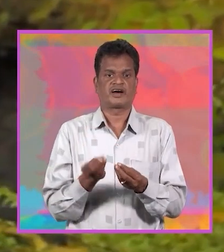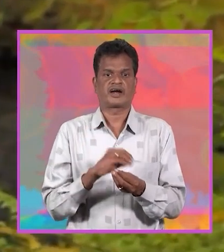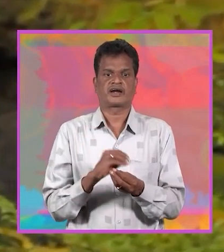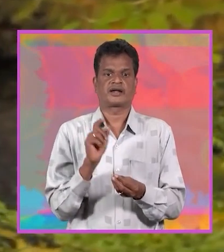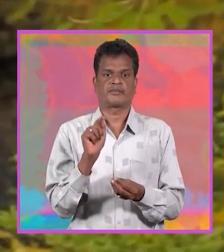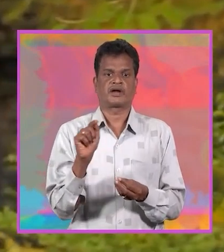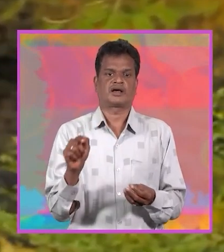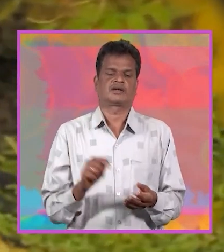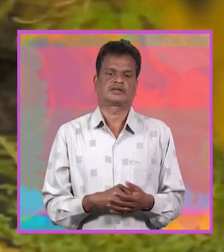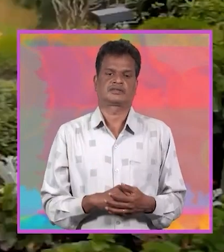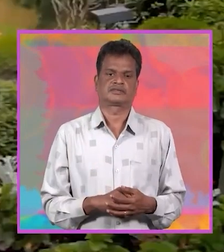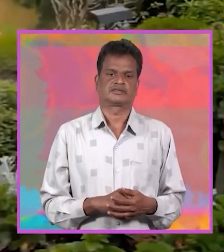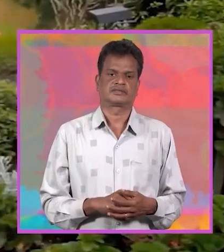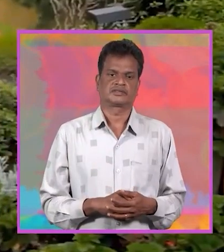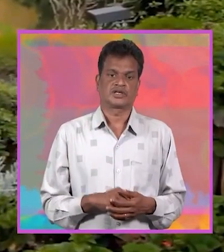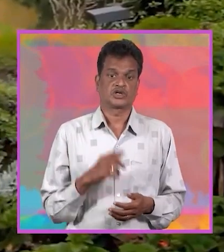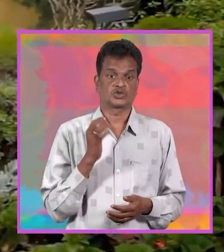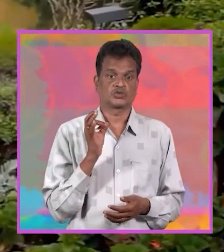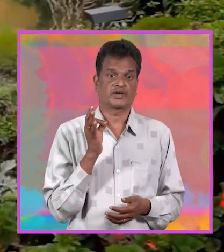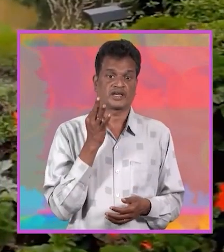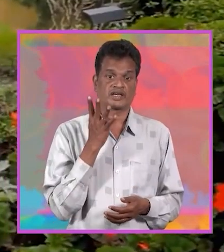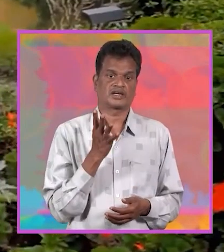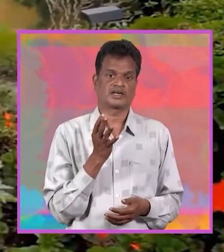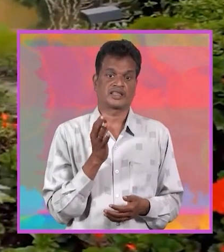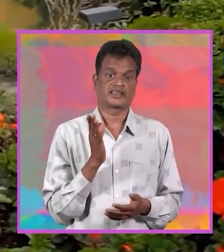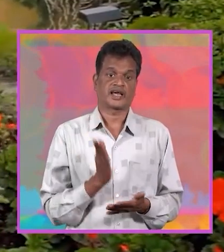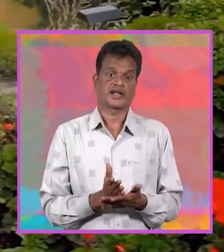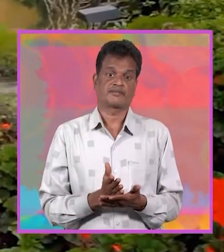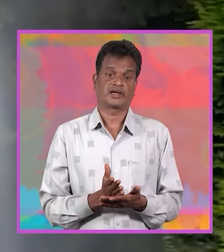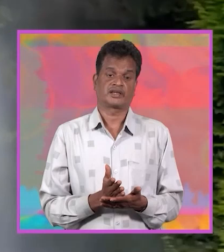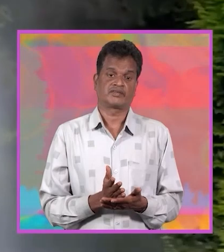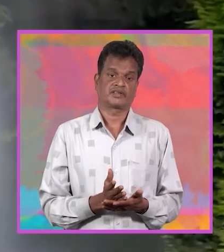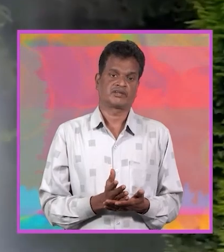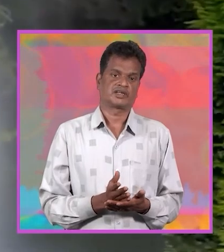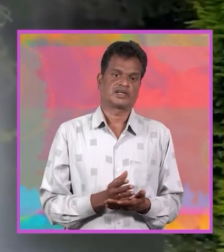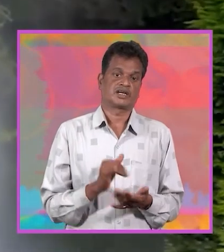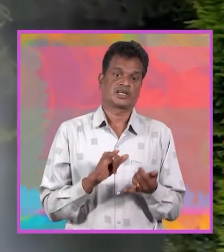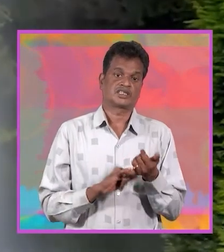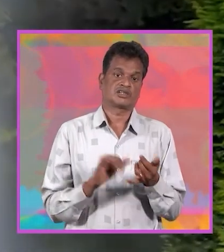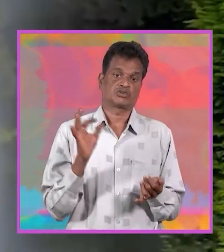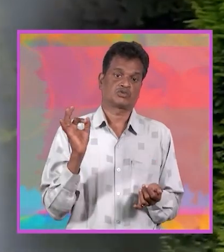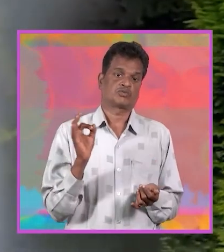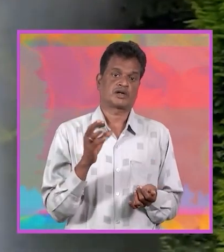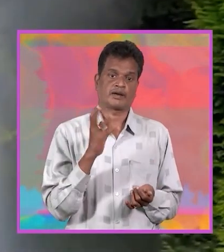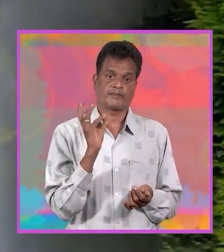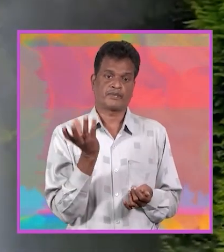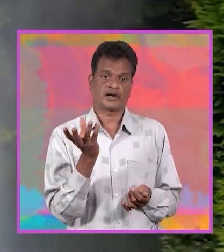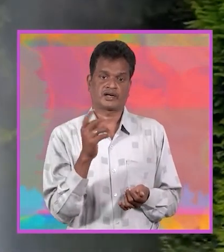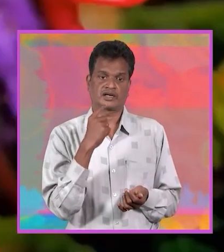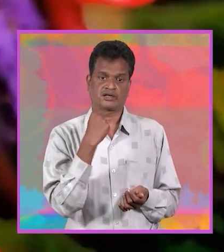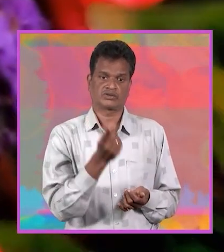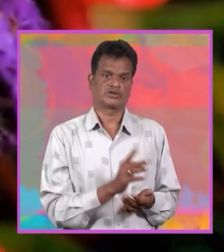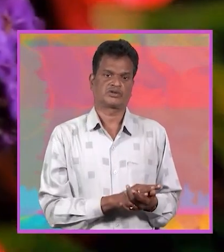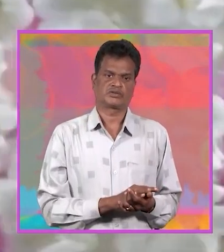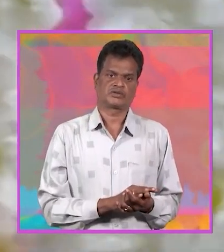சொல்கிறோம். அதனுடைய சுவை சுவையினுடைய தன்மையை வைத்துக்கொண்டு அவரை சிறந்த பழங்கள் என்று கூறுகிறோம்.